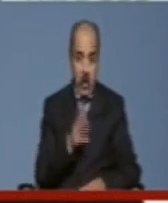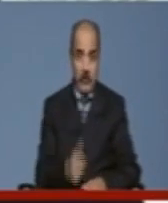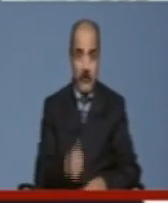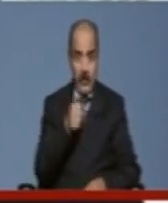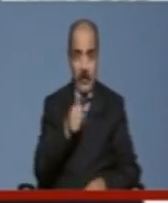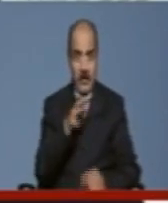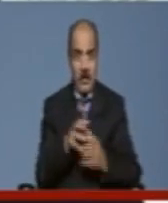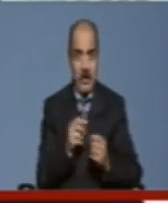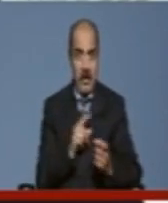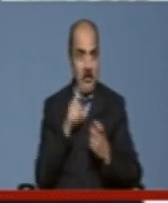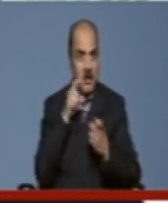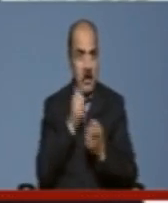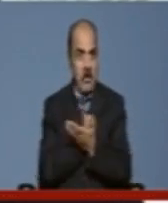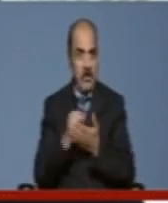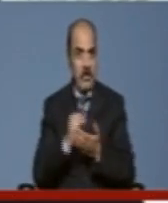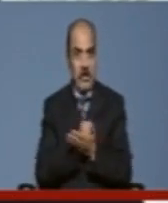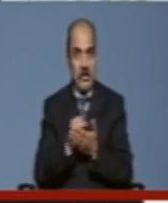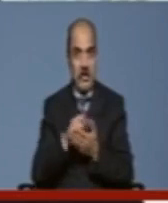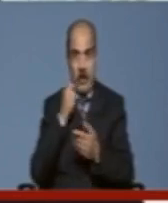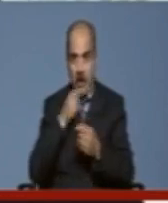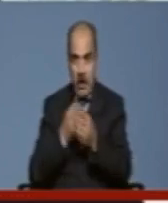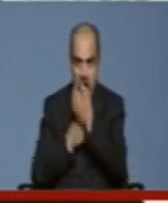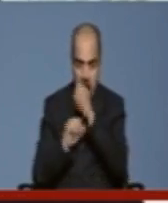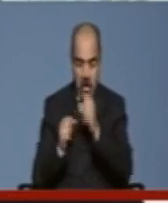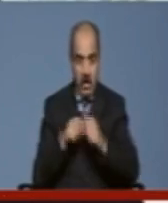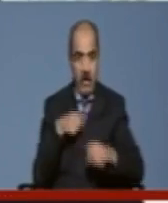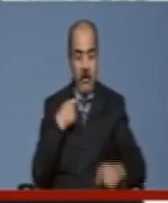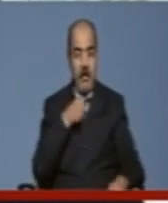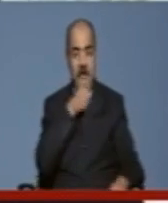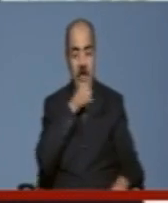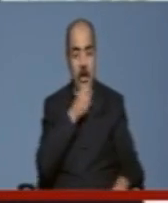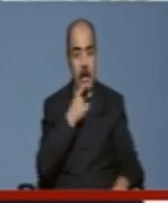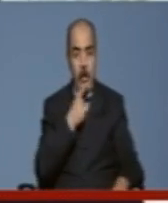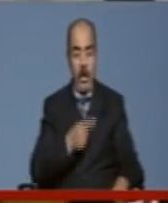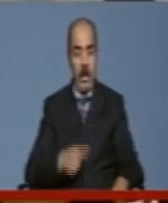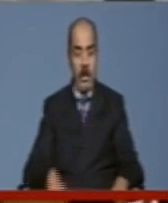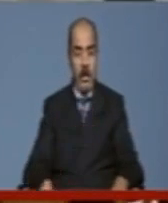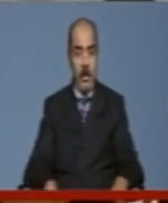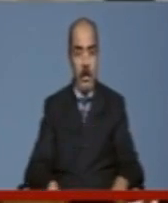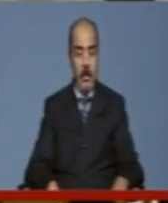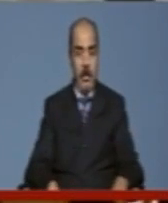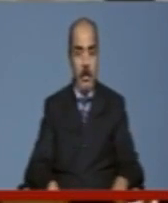لمكافحة الارهاب؟ انا بقول للرئيس ماكرون ان